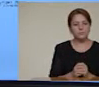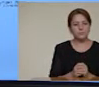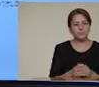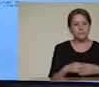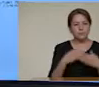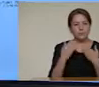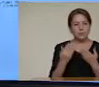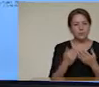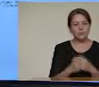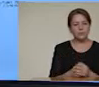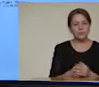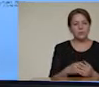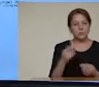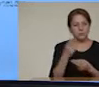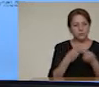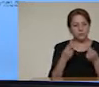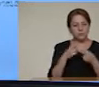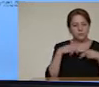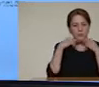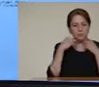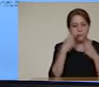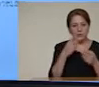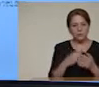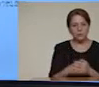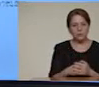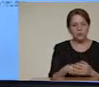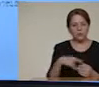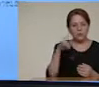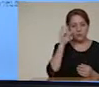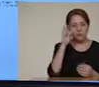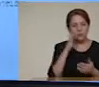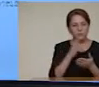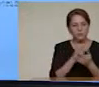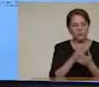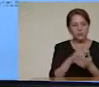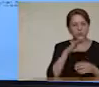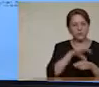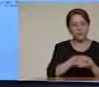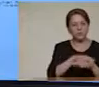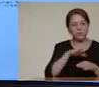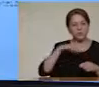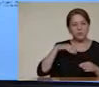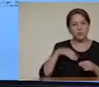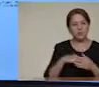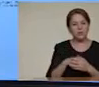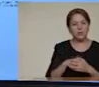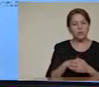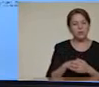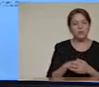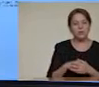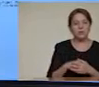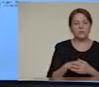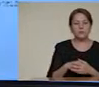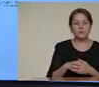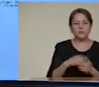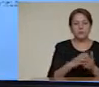Mana shu tasvirda ham e'tibor bering. Xatolarning mavjudligi isbotlangandan so'ng yuzaga kelgan